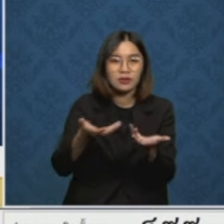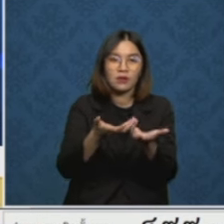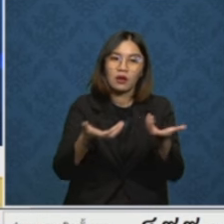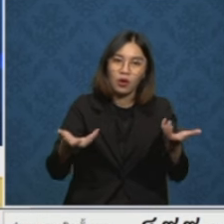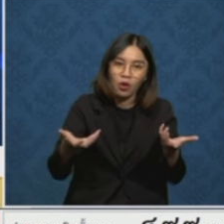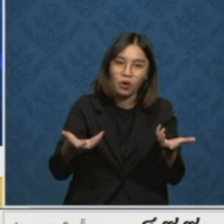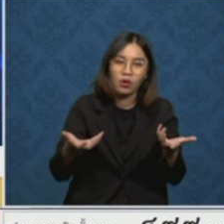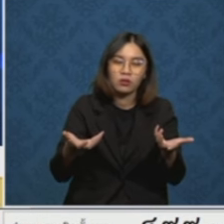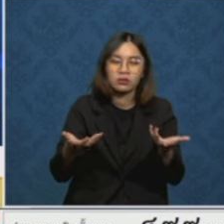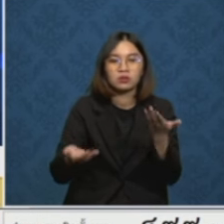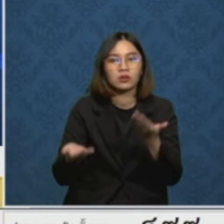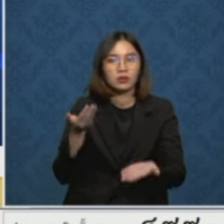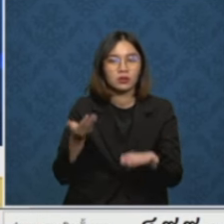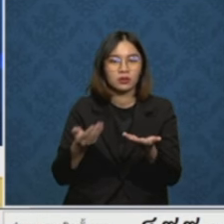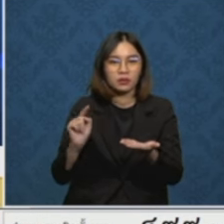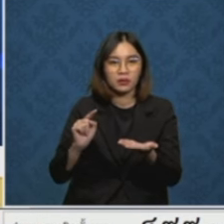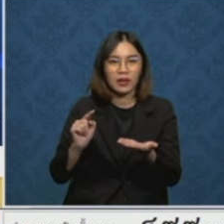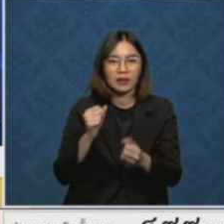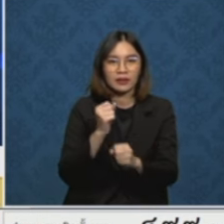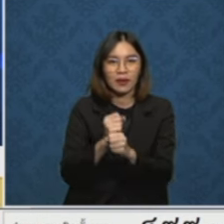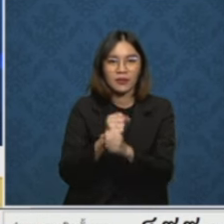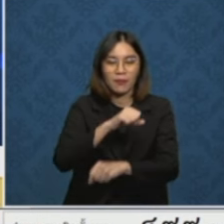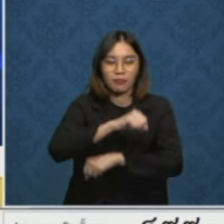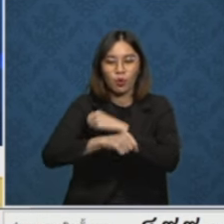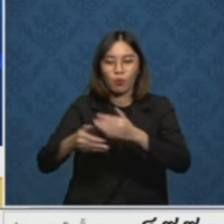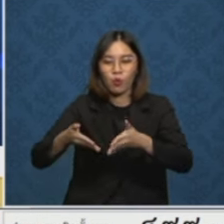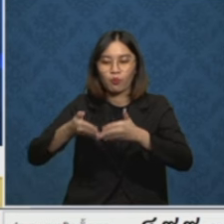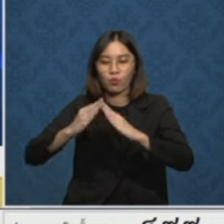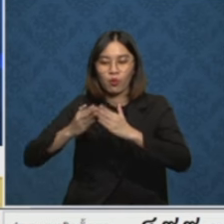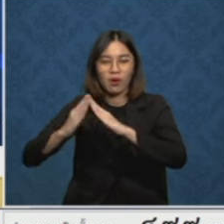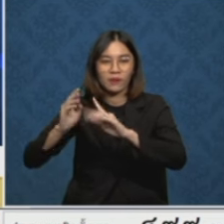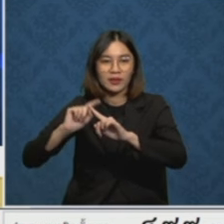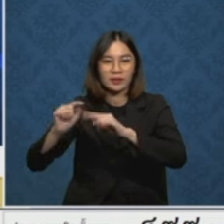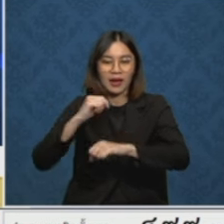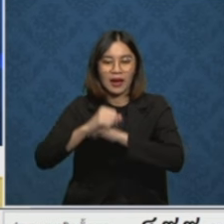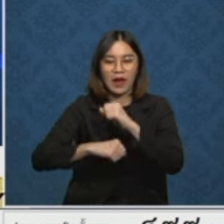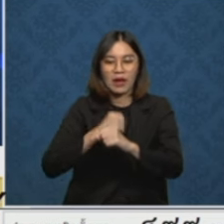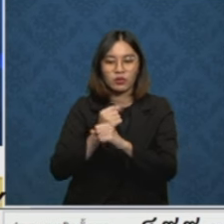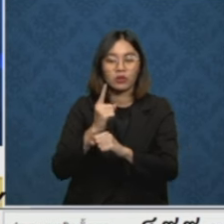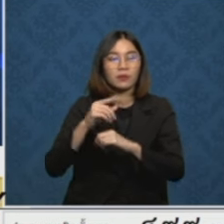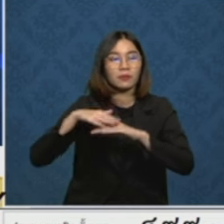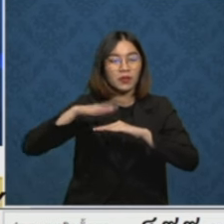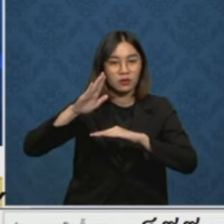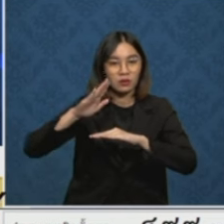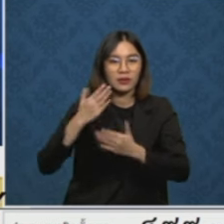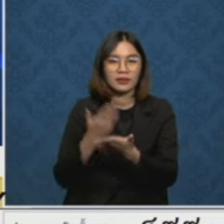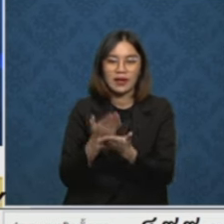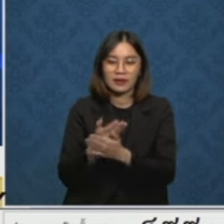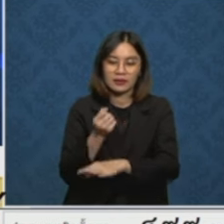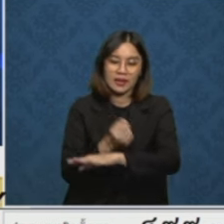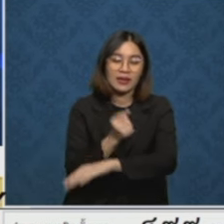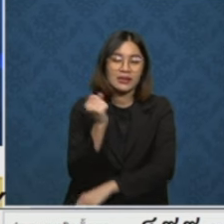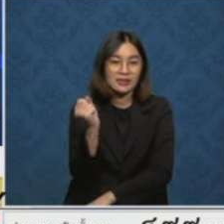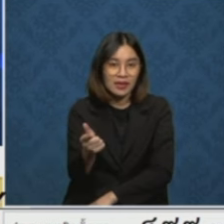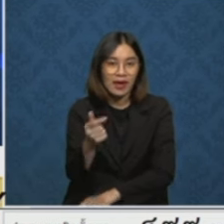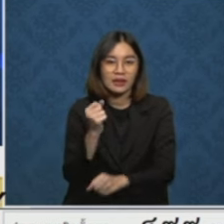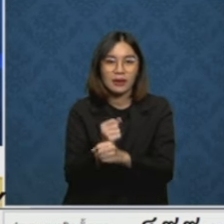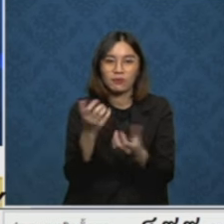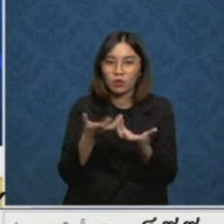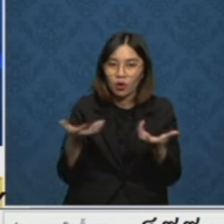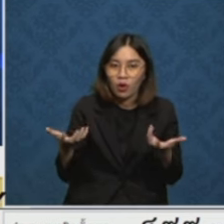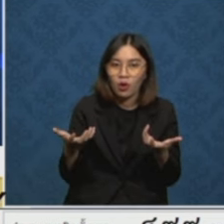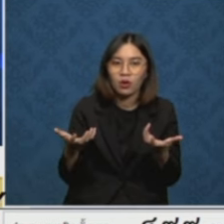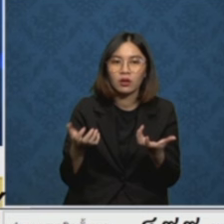หรือว่าไปสร้างสิ่งปลูกสร้างต่างๆนะที่อาจจะมีอายุเกิน1ปีหรือพวกค่าจ้างที่เอามาใช้ทำของหรือว่